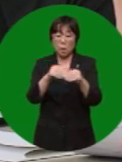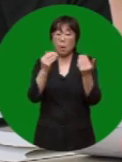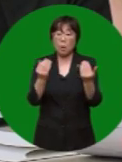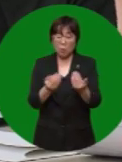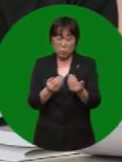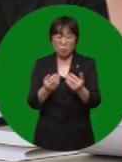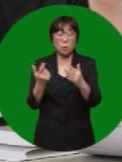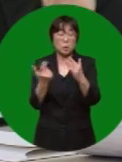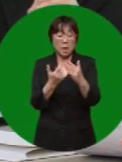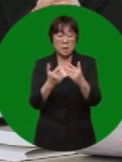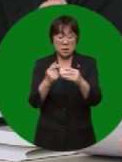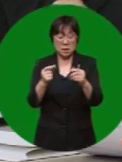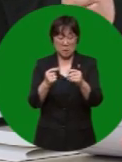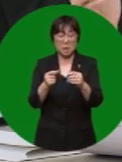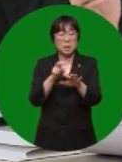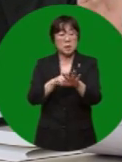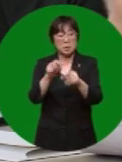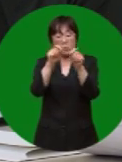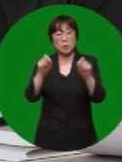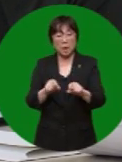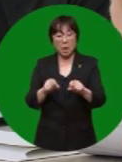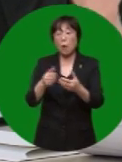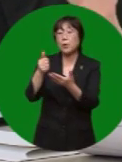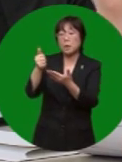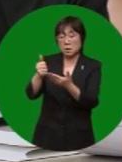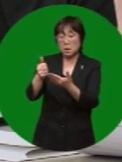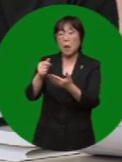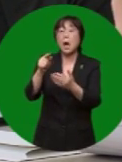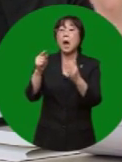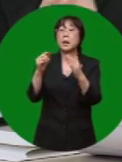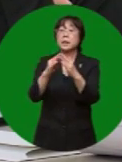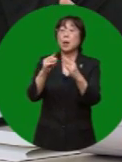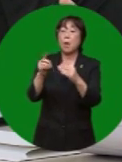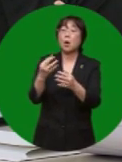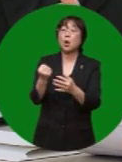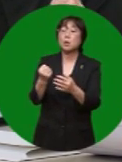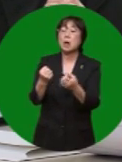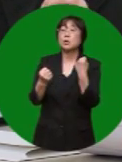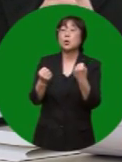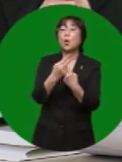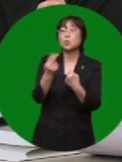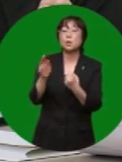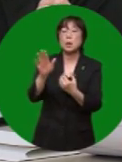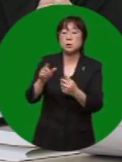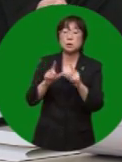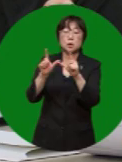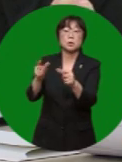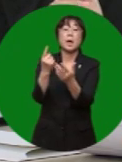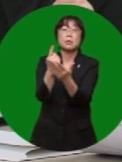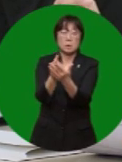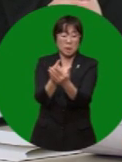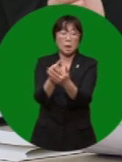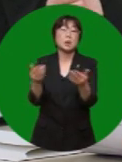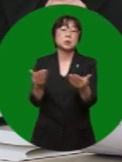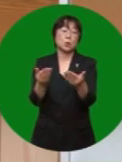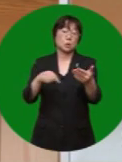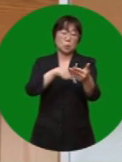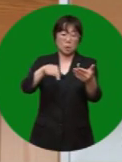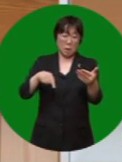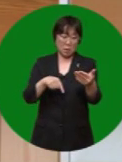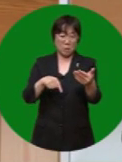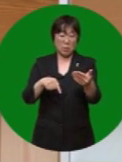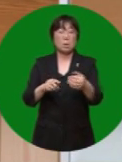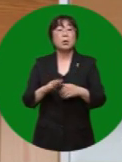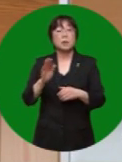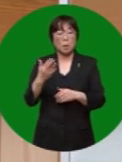当耐震診断の結果をお客さんに、あなたの家はこれぐらいの強度ですよっていうのを本当伝えるだけっていうのが業務になってるんです。